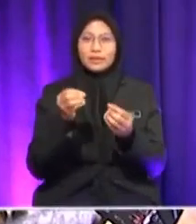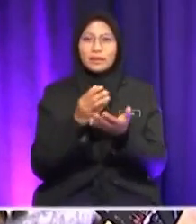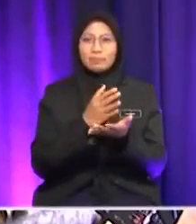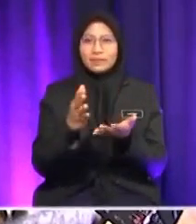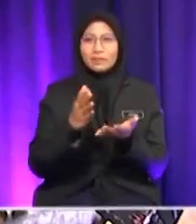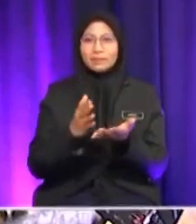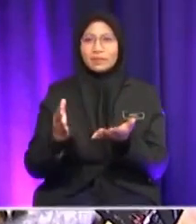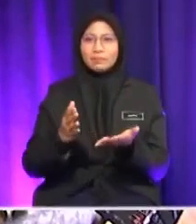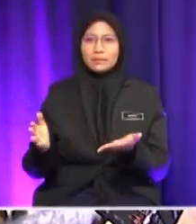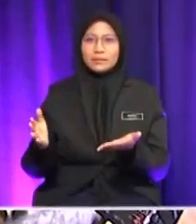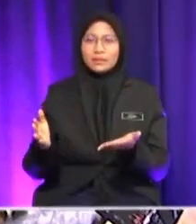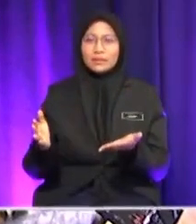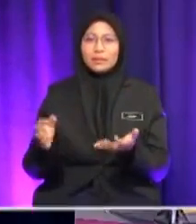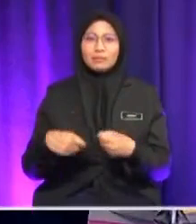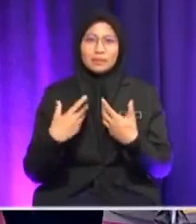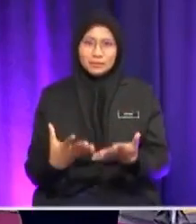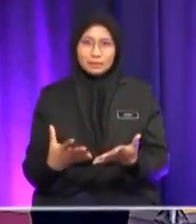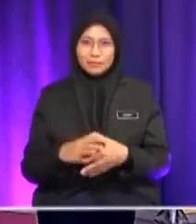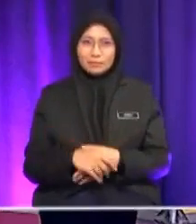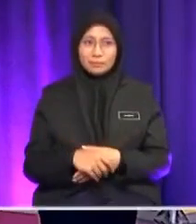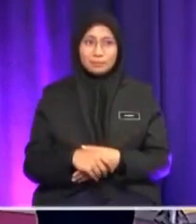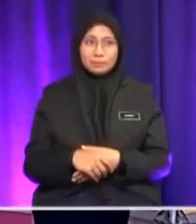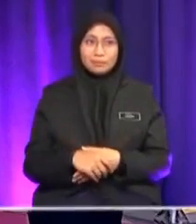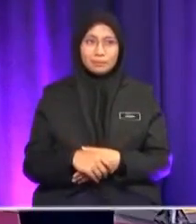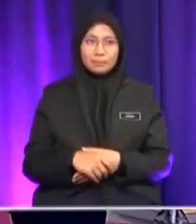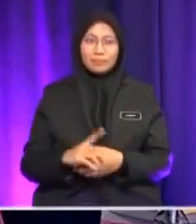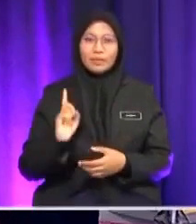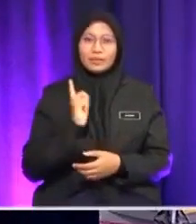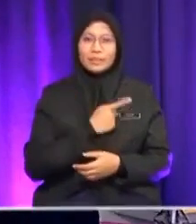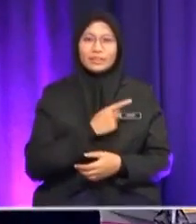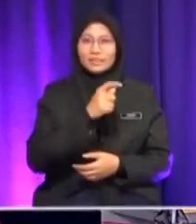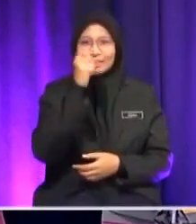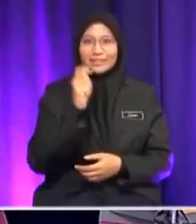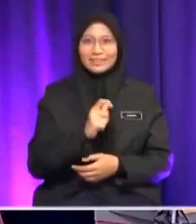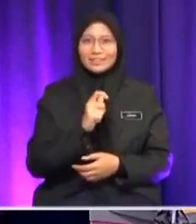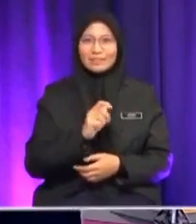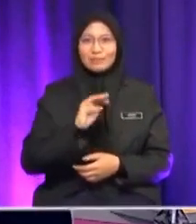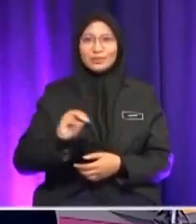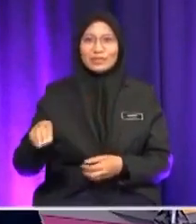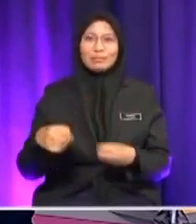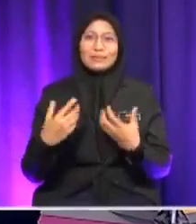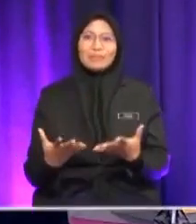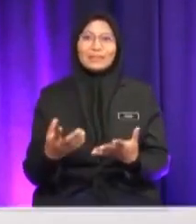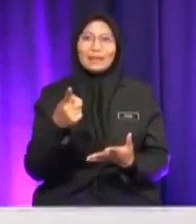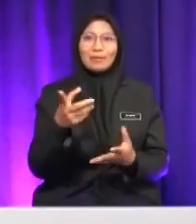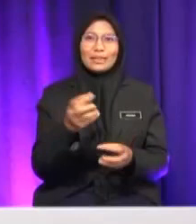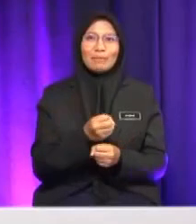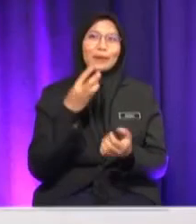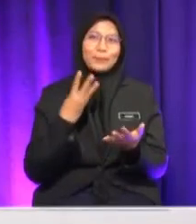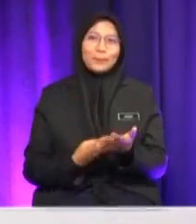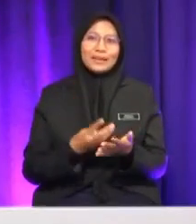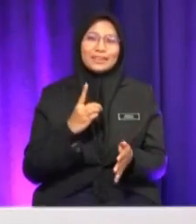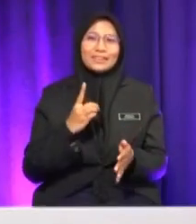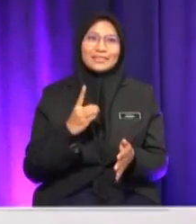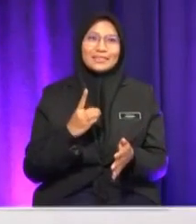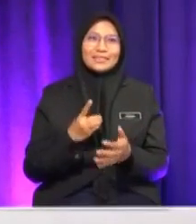boleh murid-murid pertimbangkan? Okey, mari kita tanya soalan ini kepada murid kita, Pritika. Bagaimana pula Pritika?